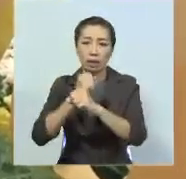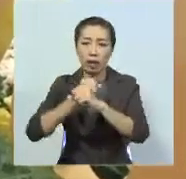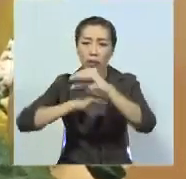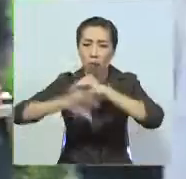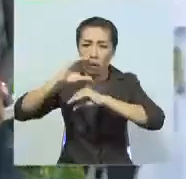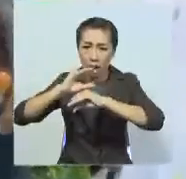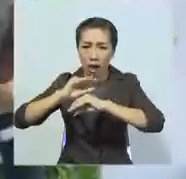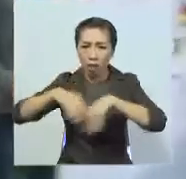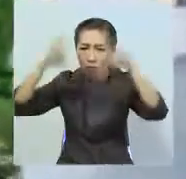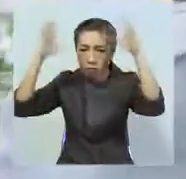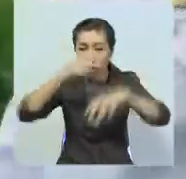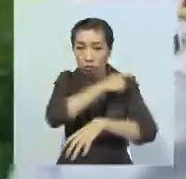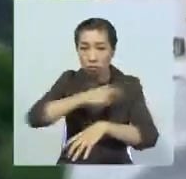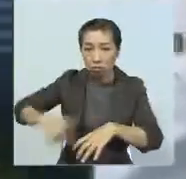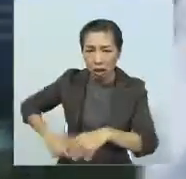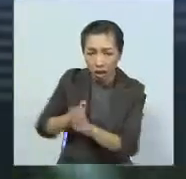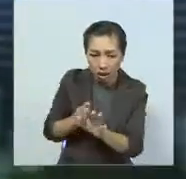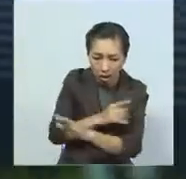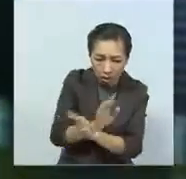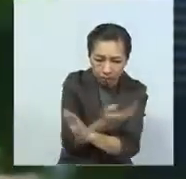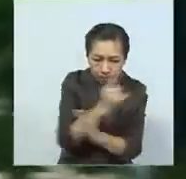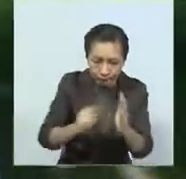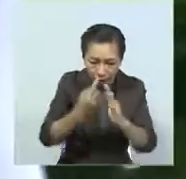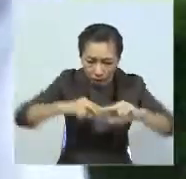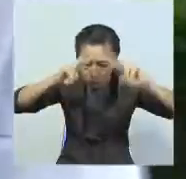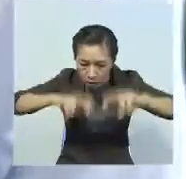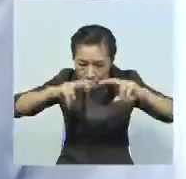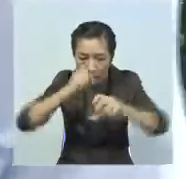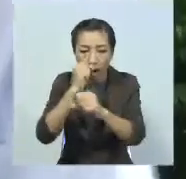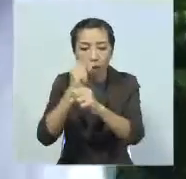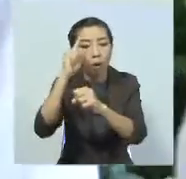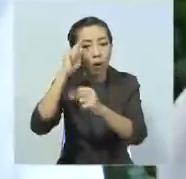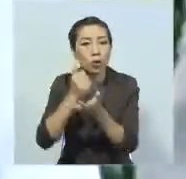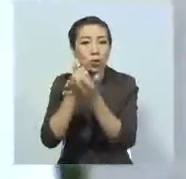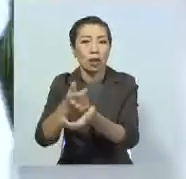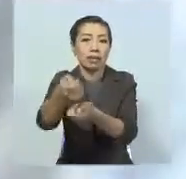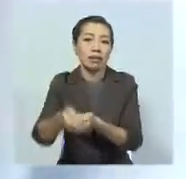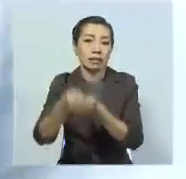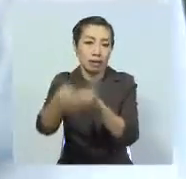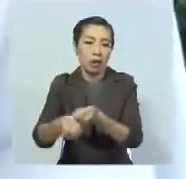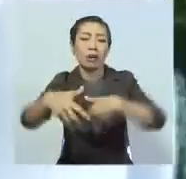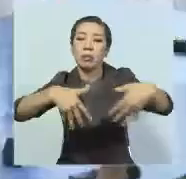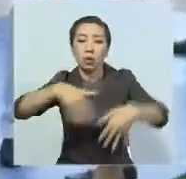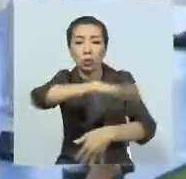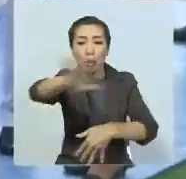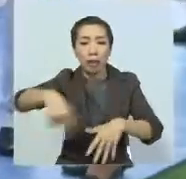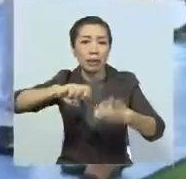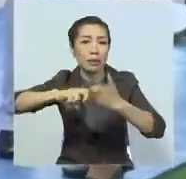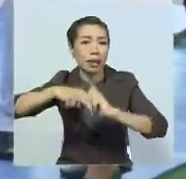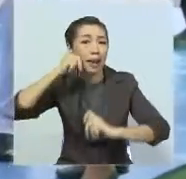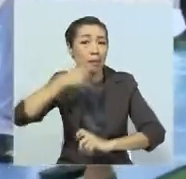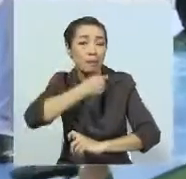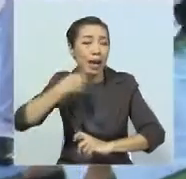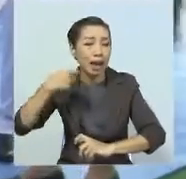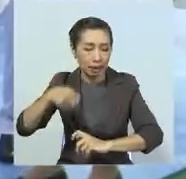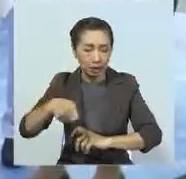ริคิดค้นวิจัยการทำฝนหลวงเพื่อแก้ปัญหาความทุกข์ยากของเกษตรกรและประชาชนทั่วไปที่ประสบปัญห